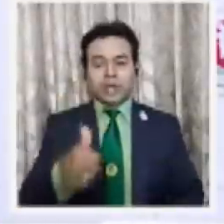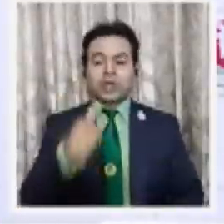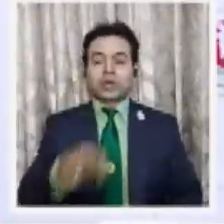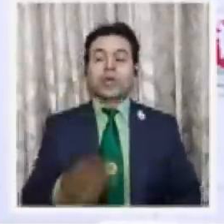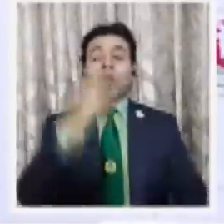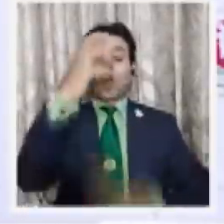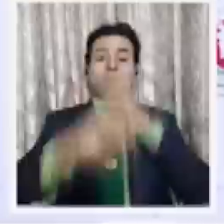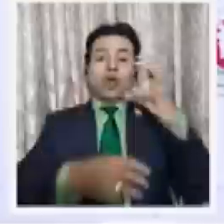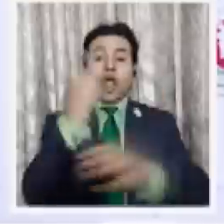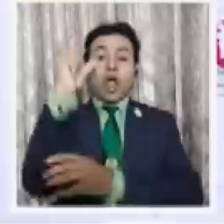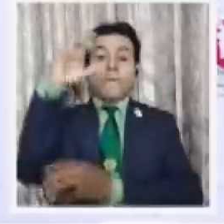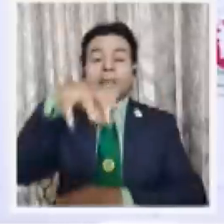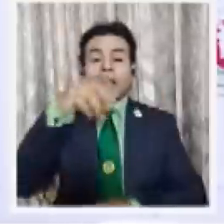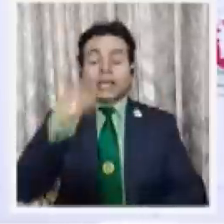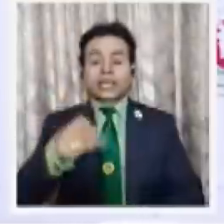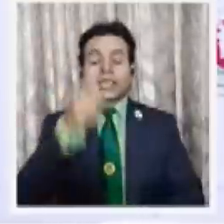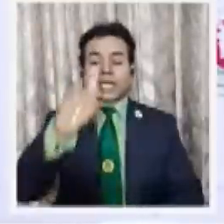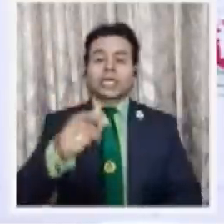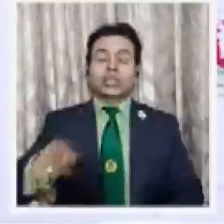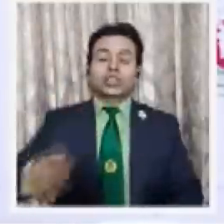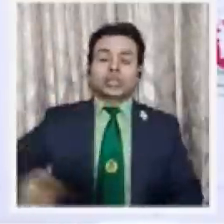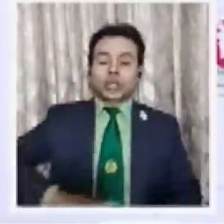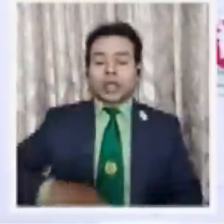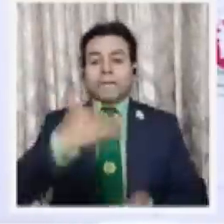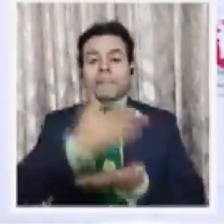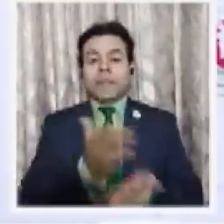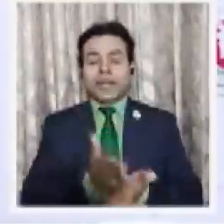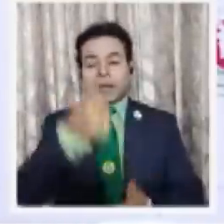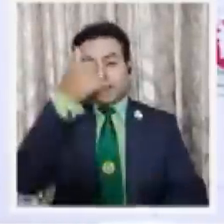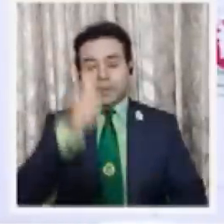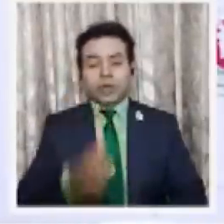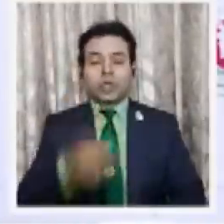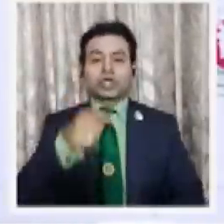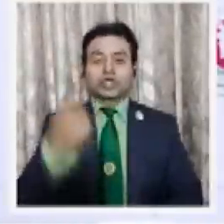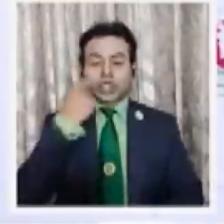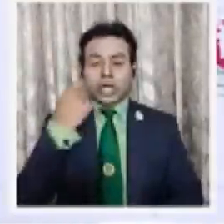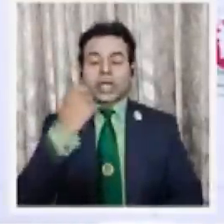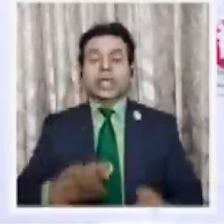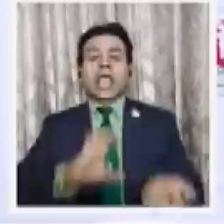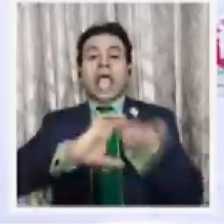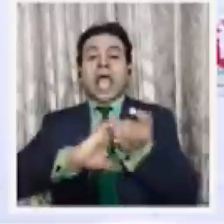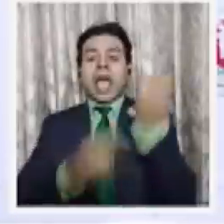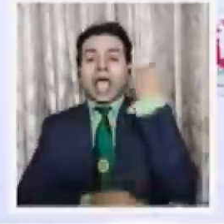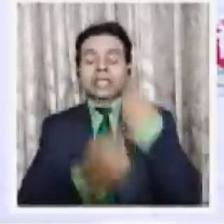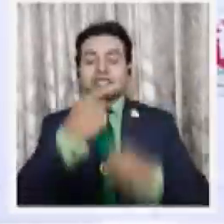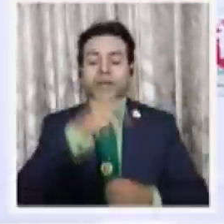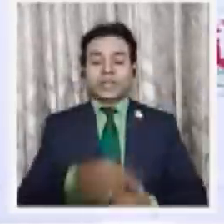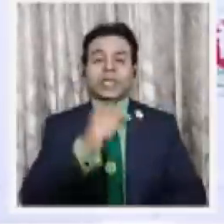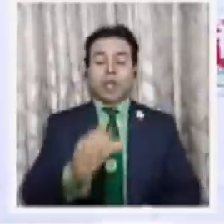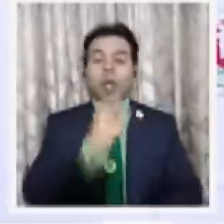করছে। এ সকল শিল্প গ্রুপ ছাড়াও দেশের বিভিন্ন শিল্প প্রতিষ্ঠান, দানশীল ব্যক্তি এবং সামাজিক সংগঠনের